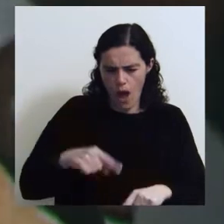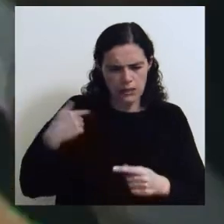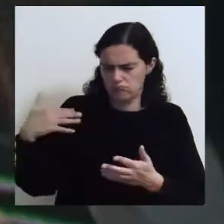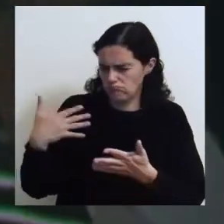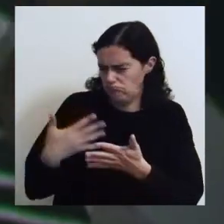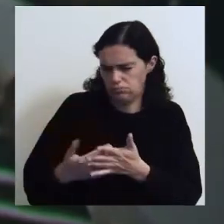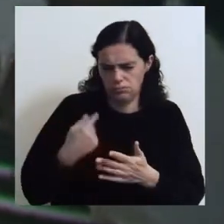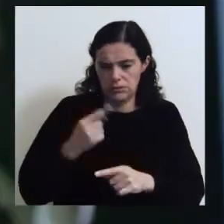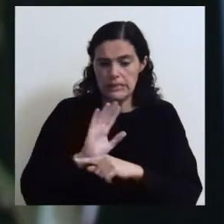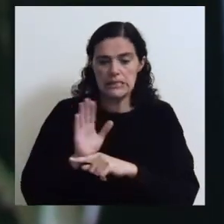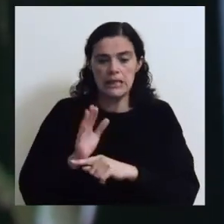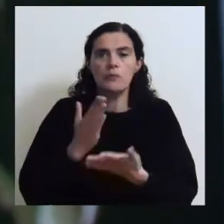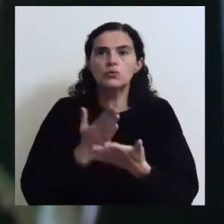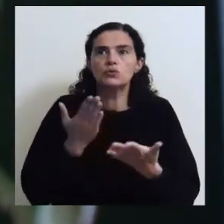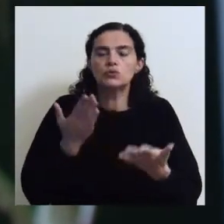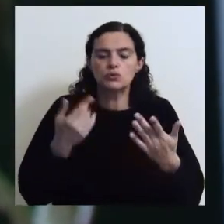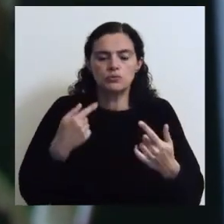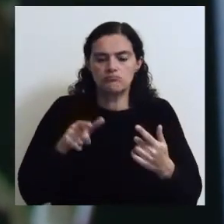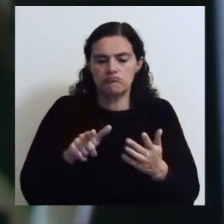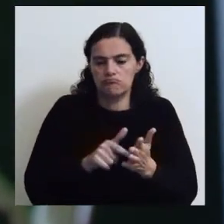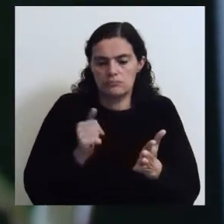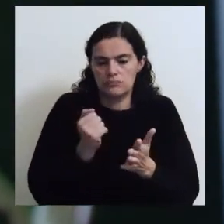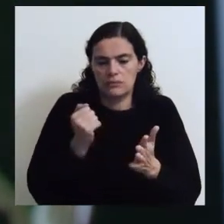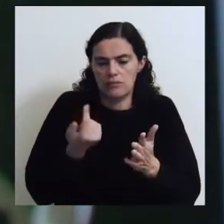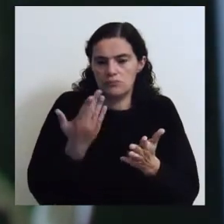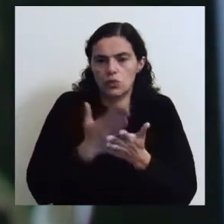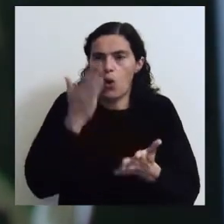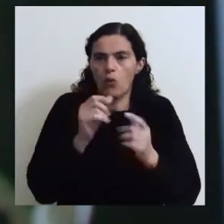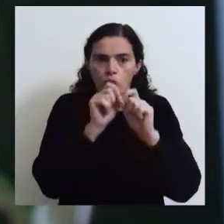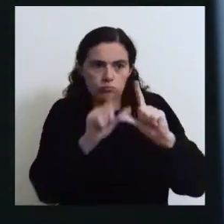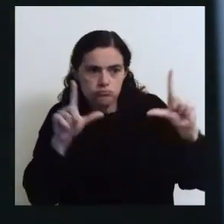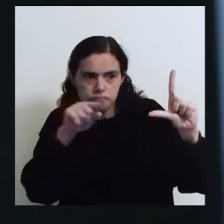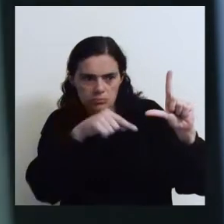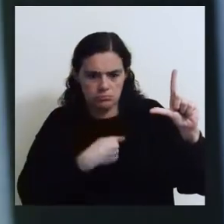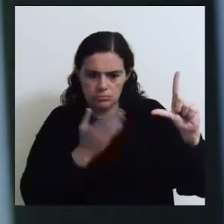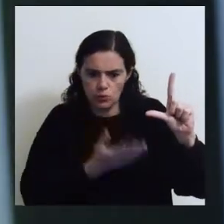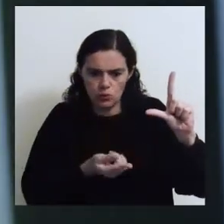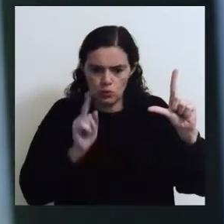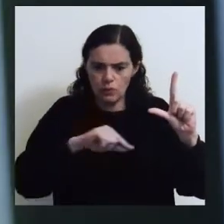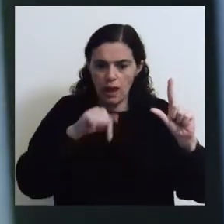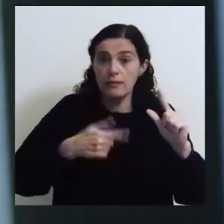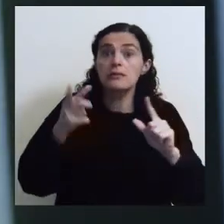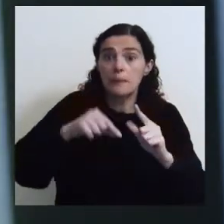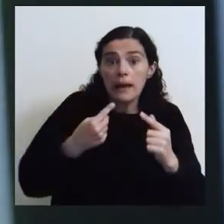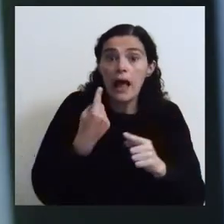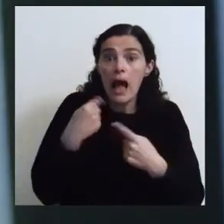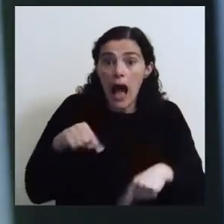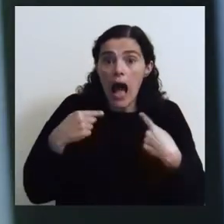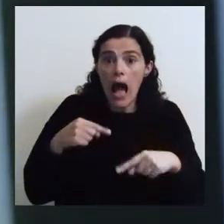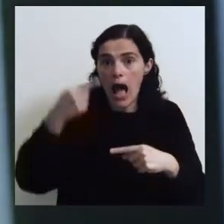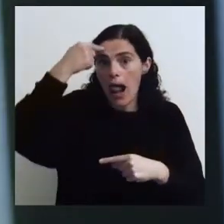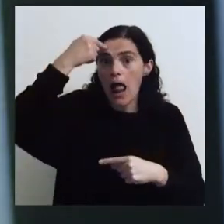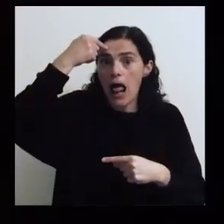Le cinéma, ce n'est pas toujours et seulement ce qui se passe sur un écran, c'est ce qui se